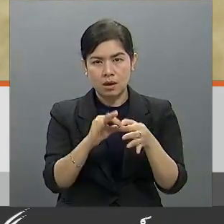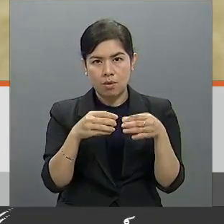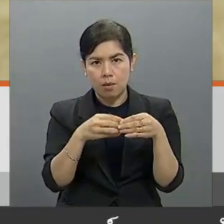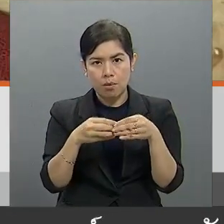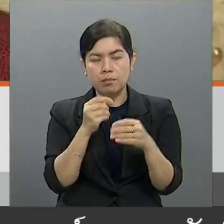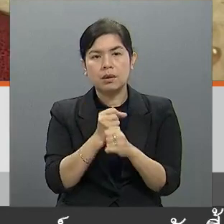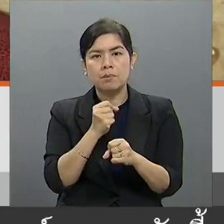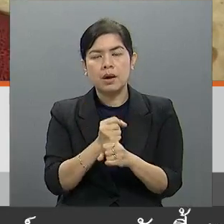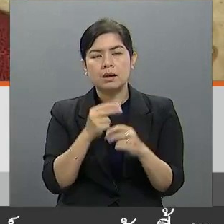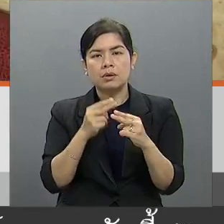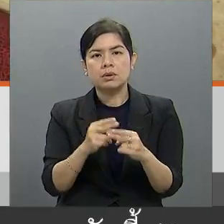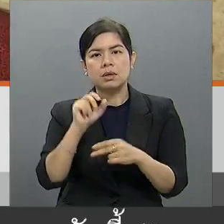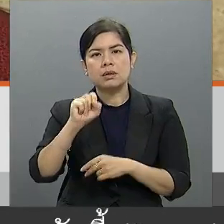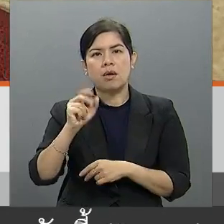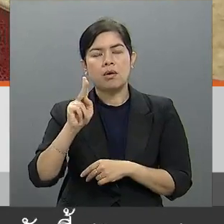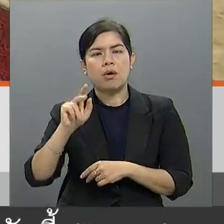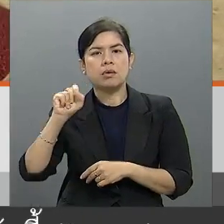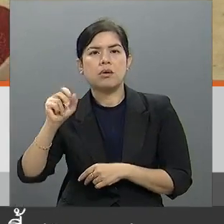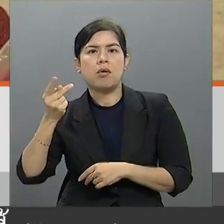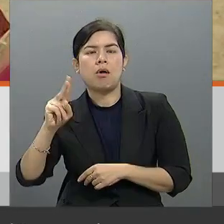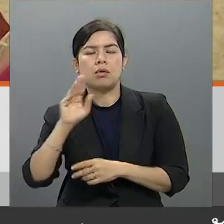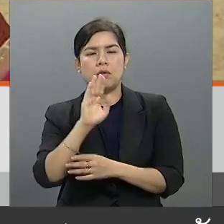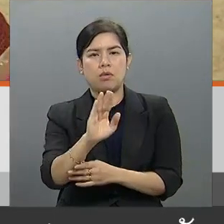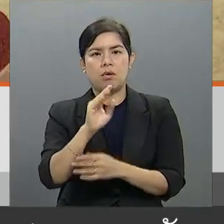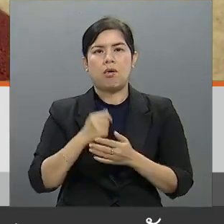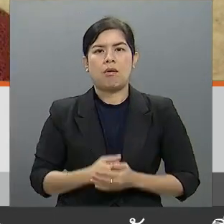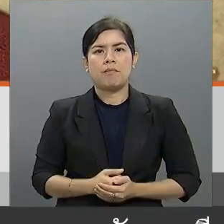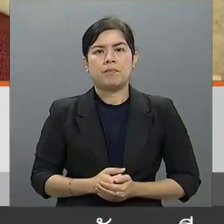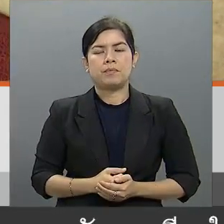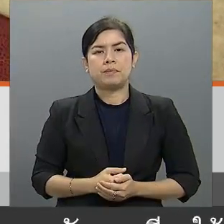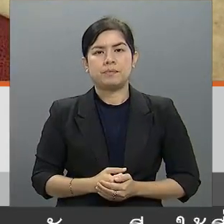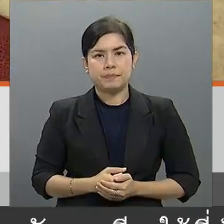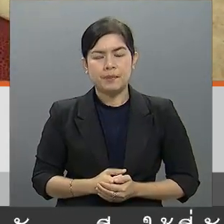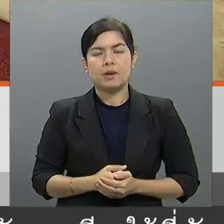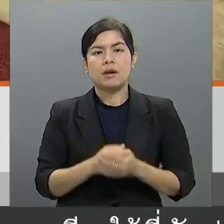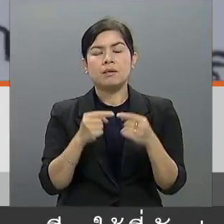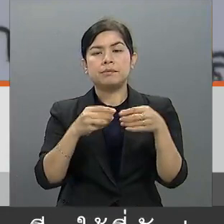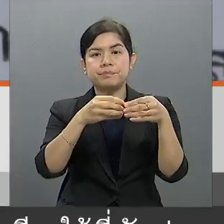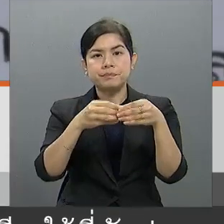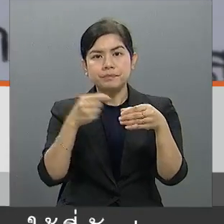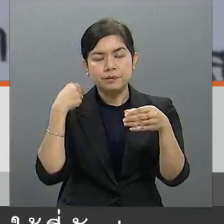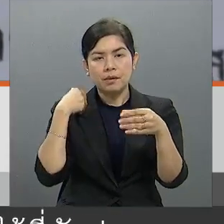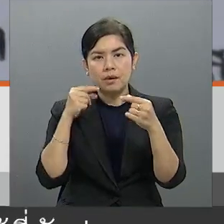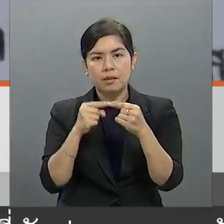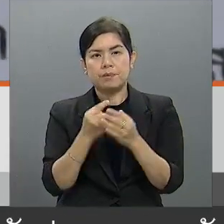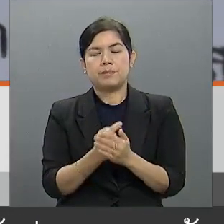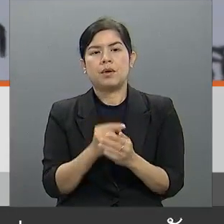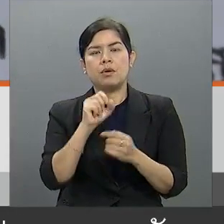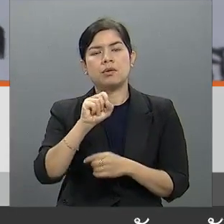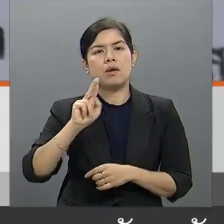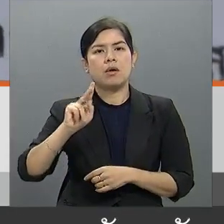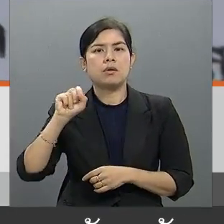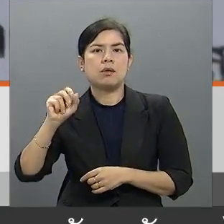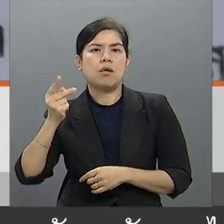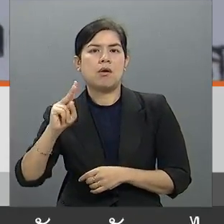ำนักงานส่งเสริมสวัสดิการและสวัสดิภาพครูและบุคลากรทางการศึกษาหรือว่าสกสคนะครับเพราะได้พิจาร